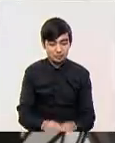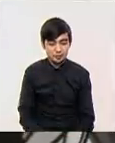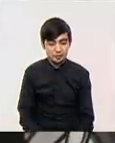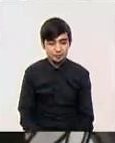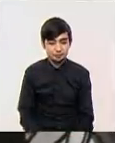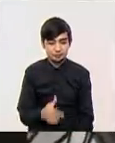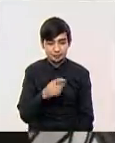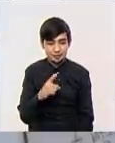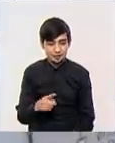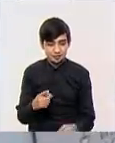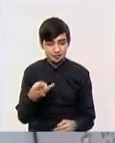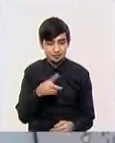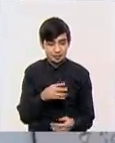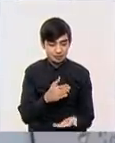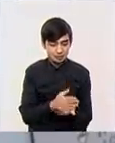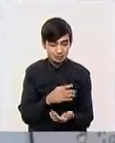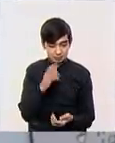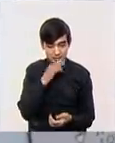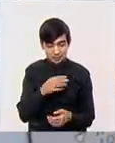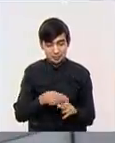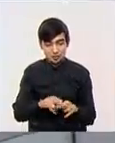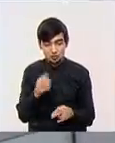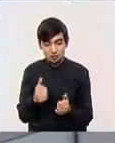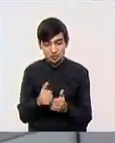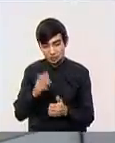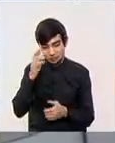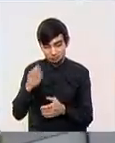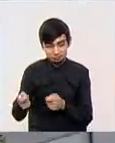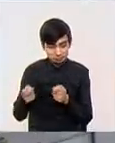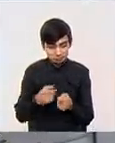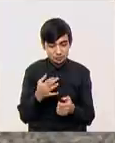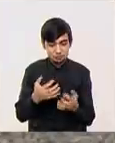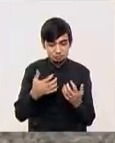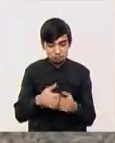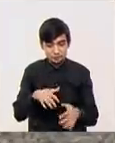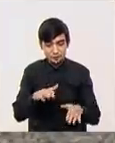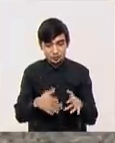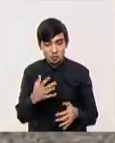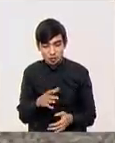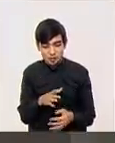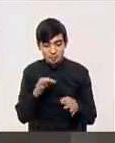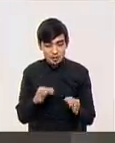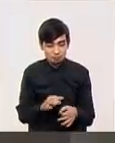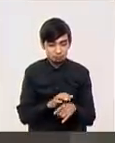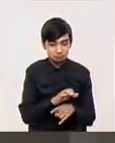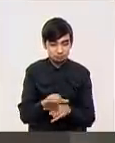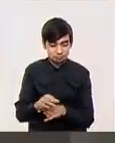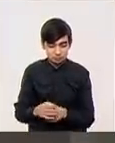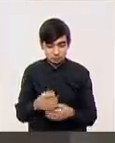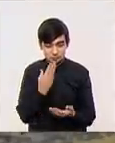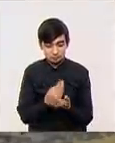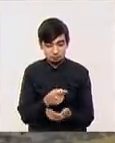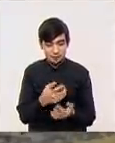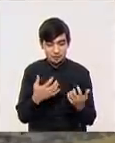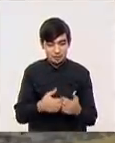Өңірдегі екі газ өлшеу станциясы көршілден жеткізілетін газды қабылдап алу, оны өлшеу және дұрыс таратуды үйлестіреді. Қазтрансгаз компаниясы